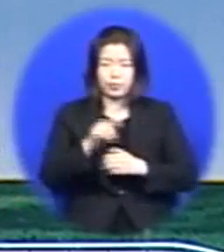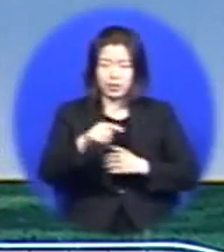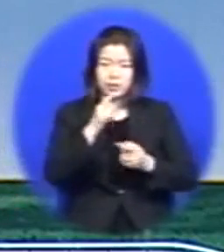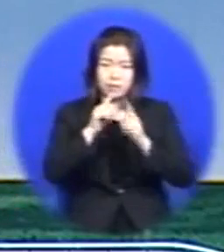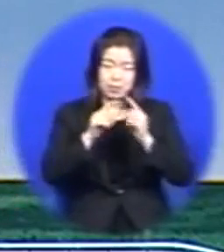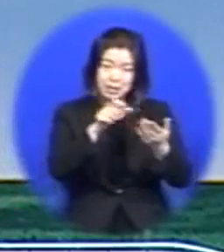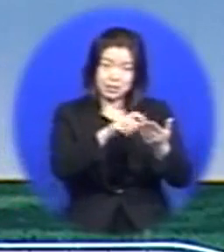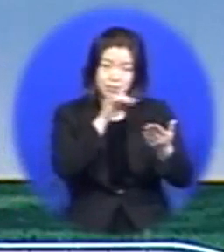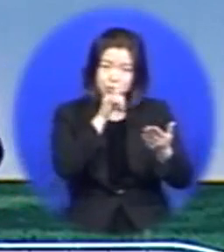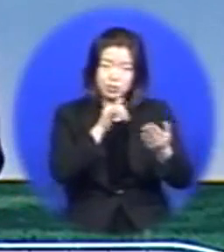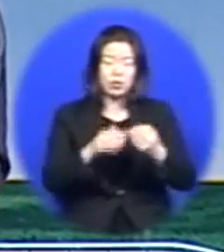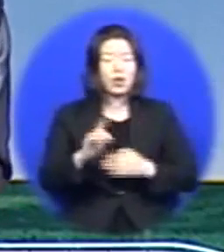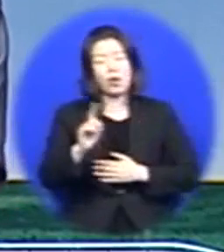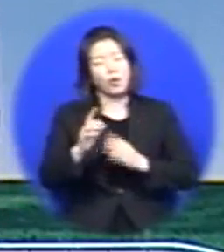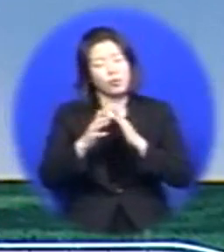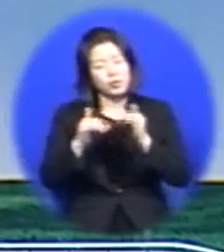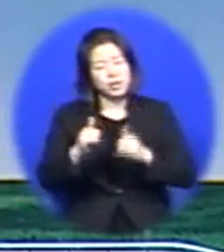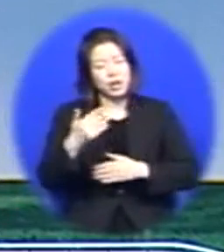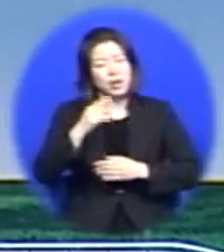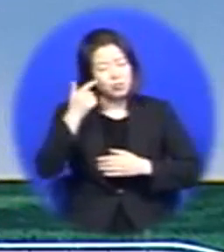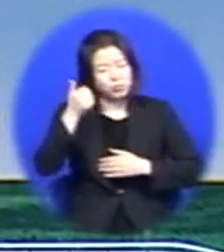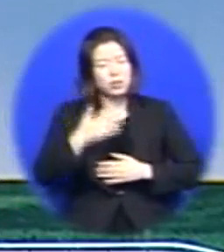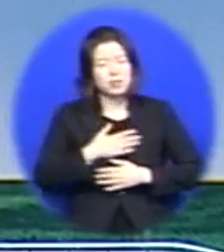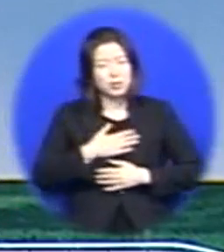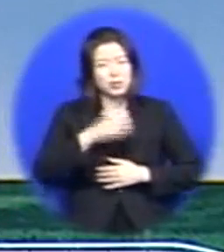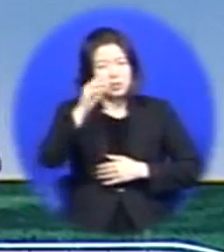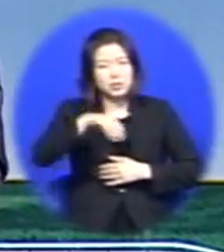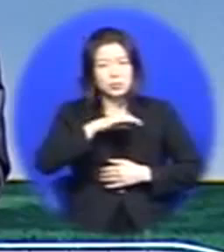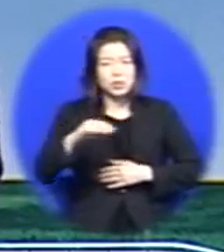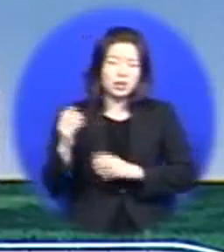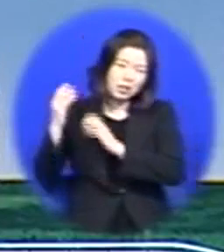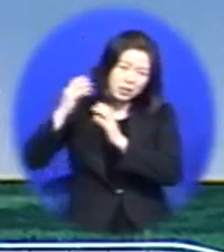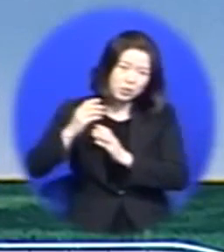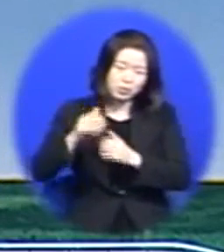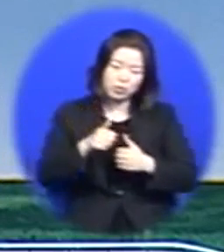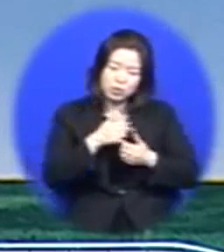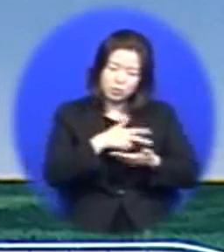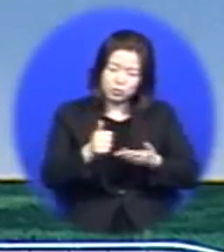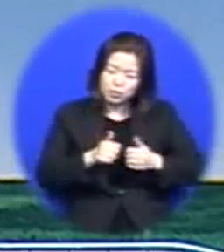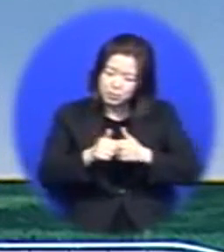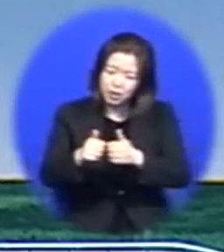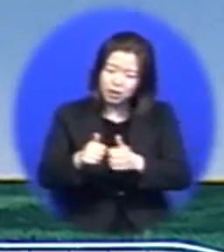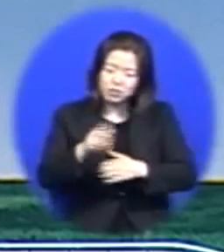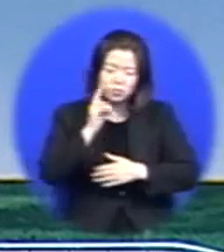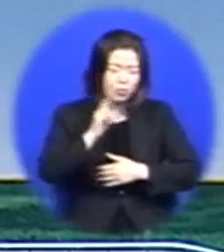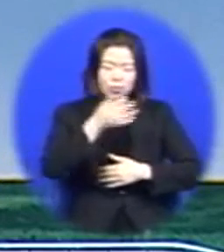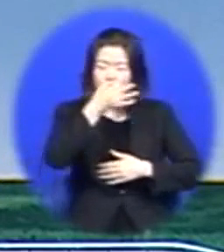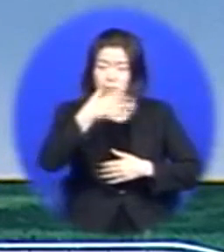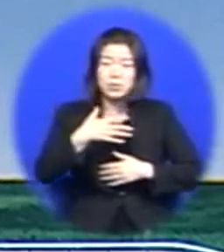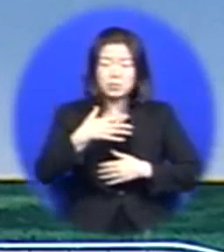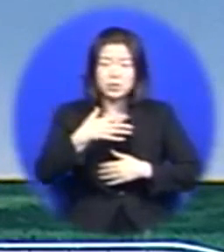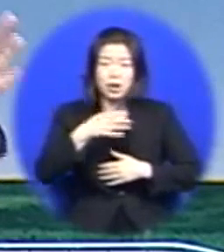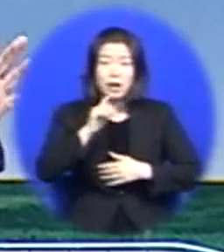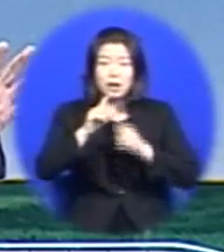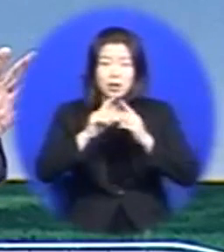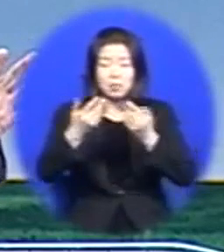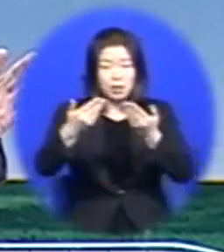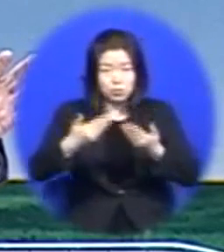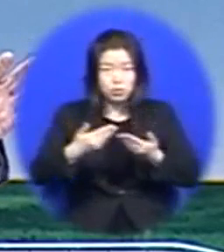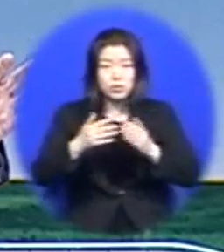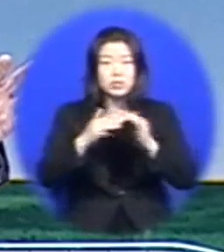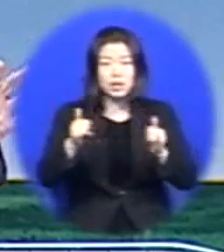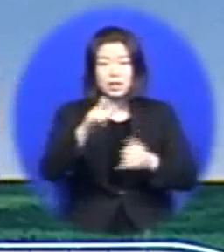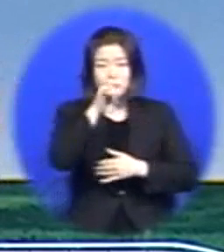겁니다. 어떤 분들이 목사님 저는 십자가를 지고 주님을 따르는 것이 너무 힘듭니다. 그런 분들이